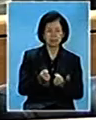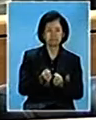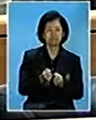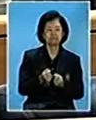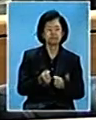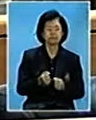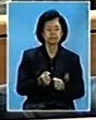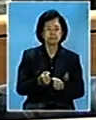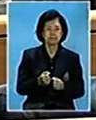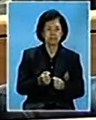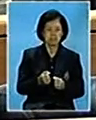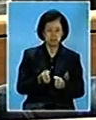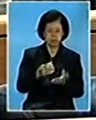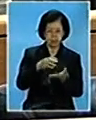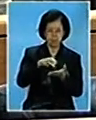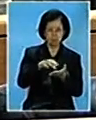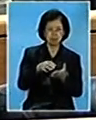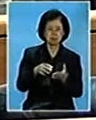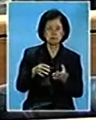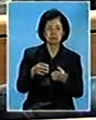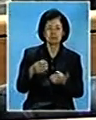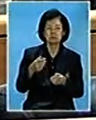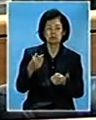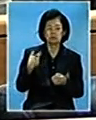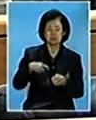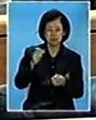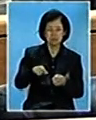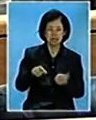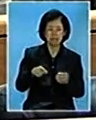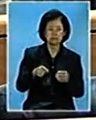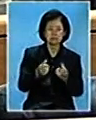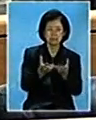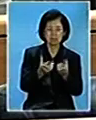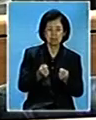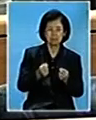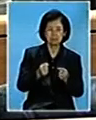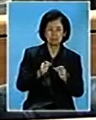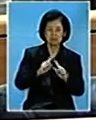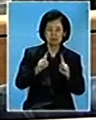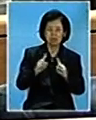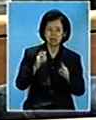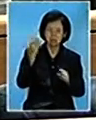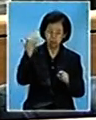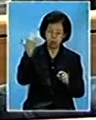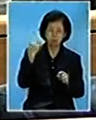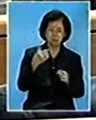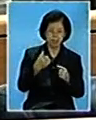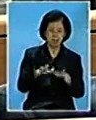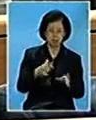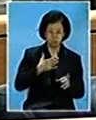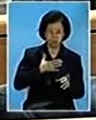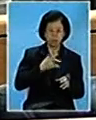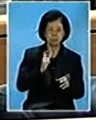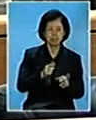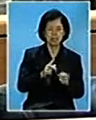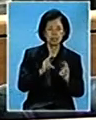นอย่างนี้ครับว่าการวินิจฉัยของศาลรัฐธรรมนูญแต่ละเรื่องที่ผ่านมานั้นเนี่ยผมในฐานะนักกฎหมายคนหนึ่งและเป็น